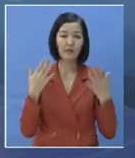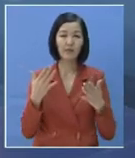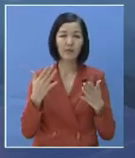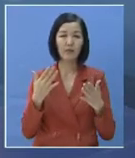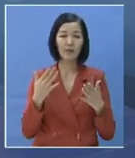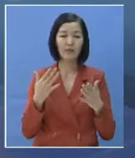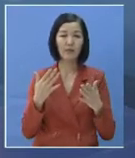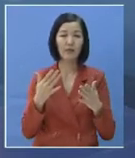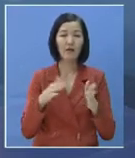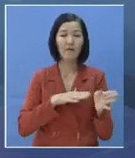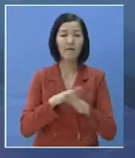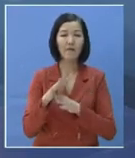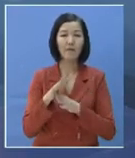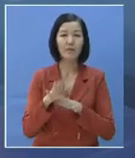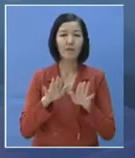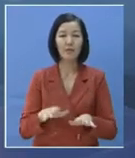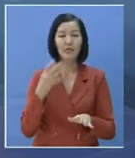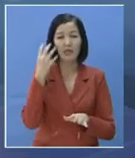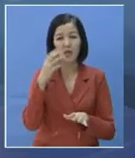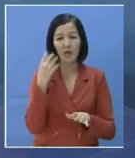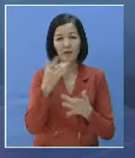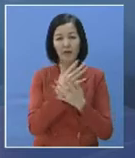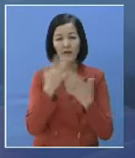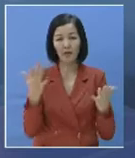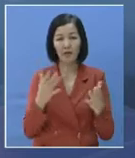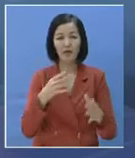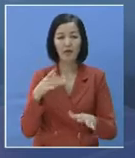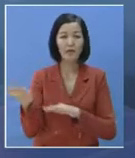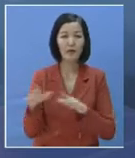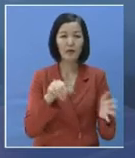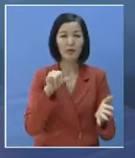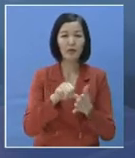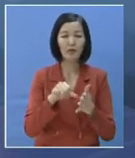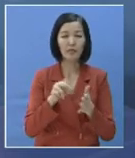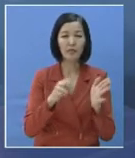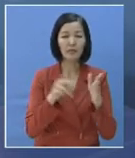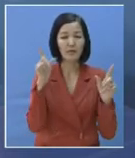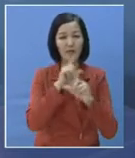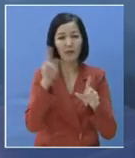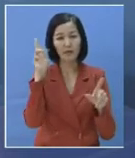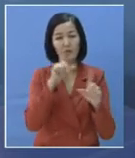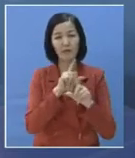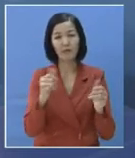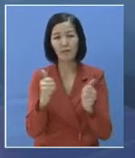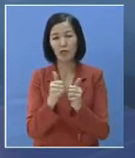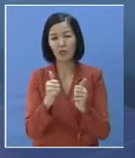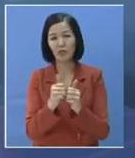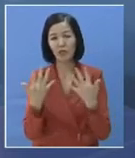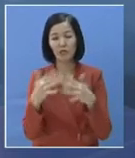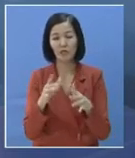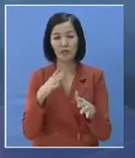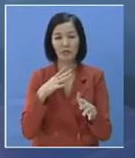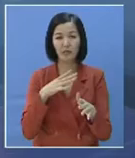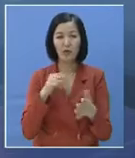необычные работы, выполненные из местных яблок. В мероприятии приняли участие 7 объектов образования из близлежащих сельских